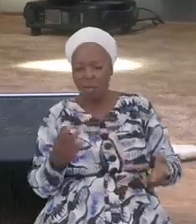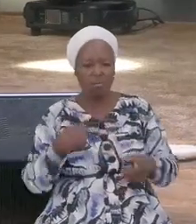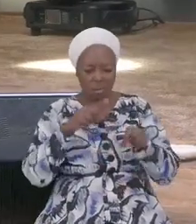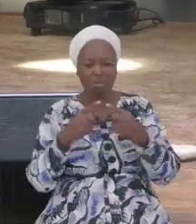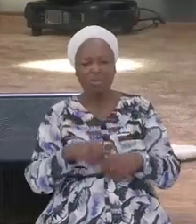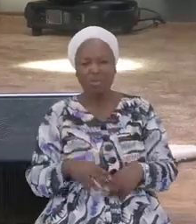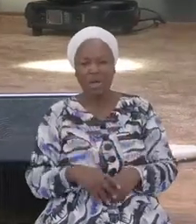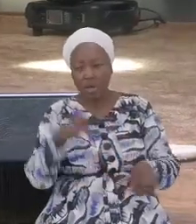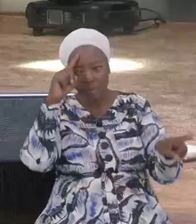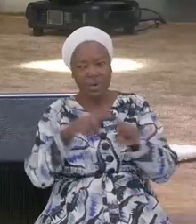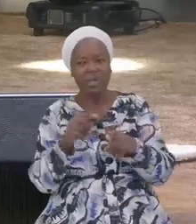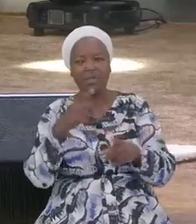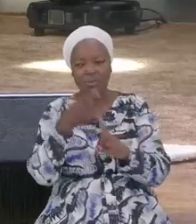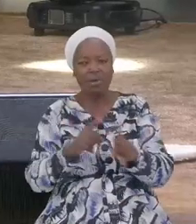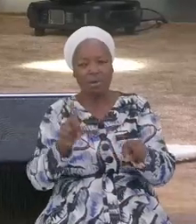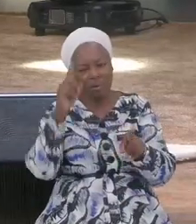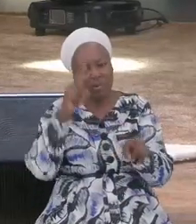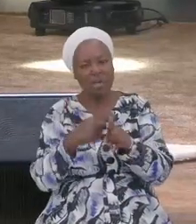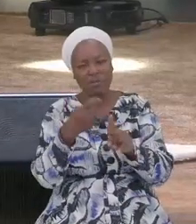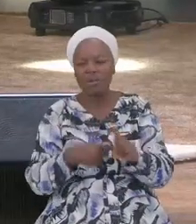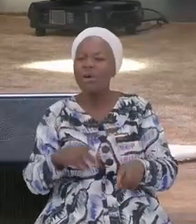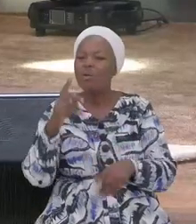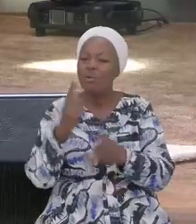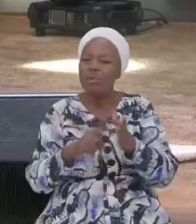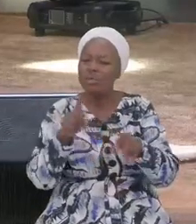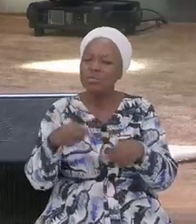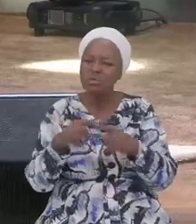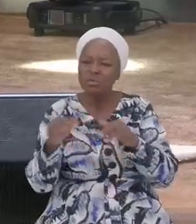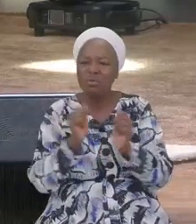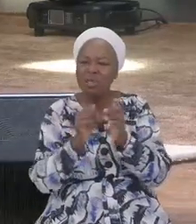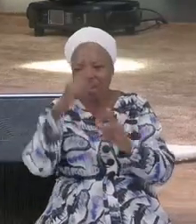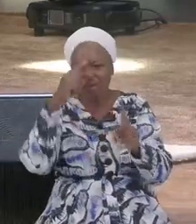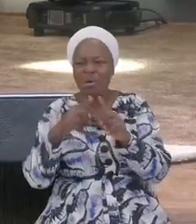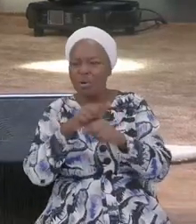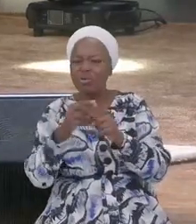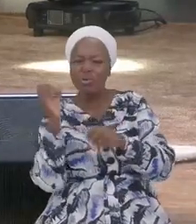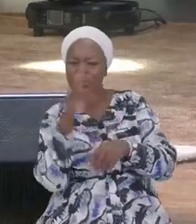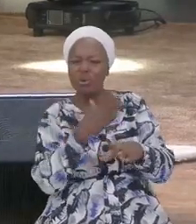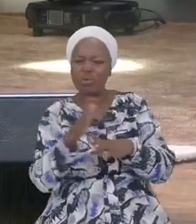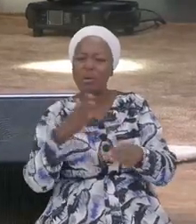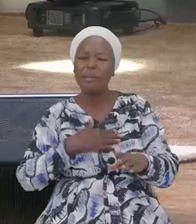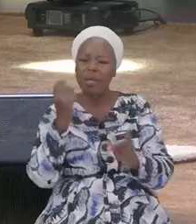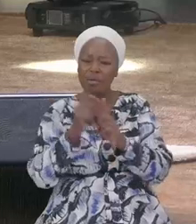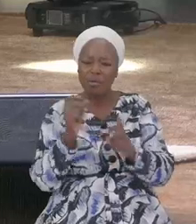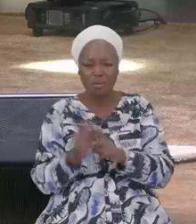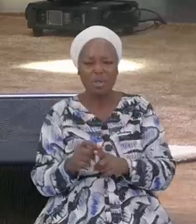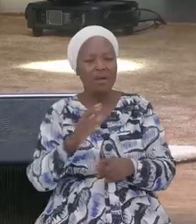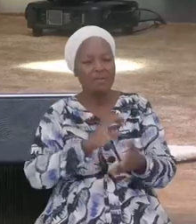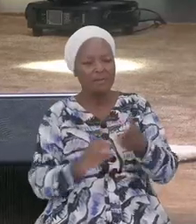Les alliances, nous allons prier. Qu'en est-il si nous continuons avec la prière et que maintenant nous laissons de côté la parole de Dieu?